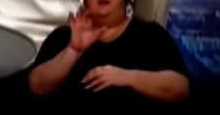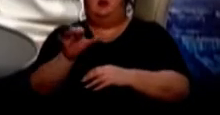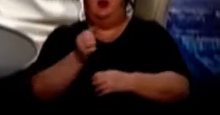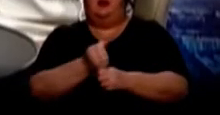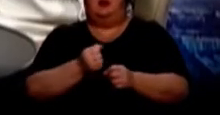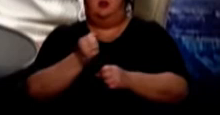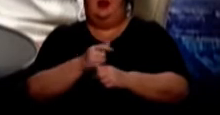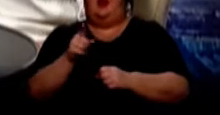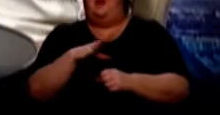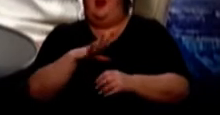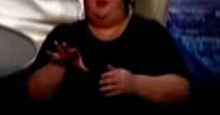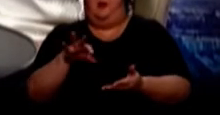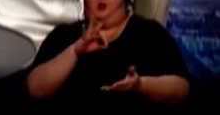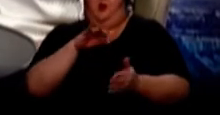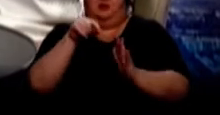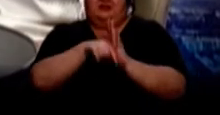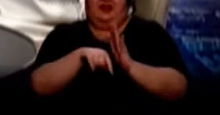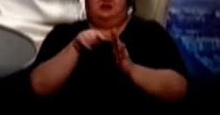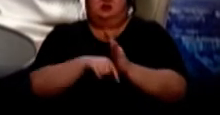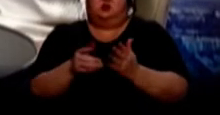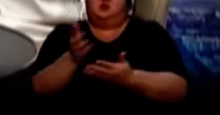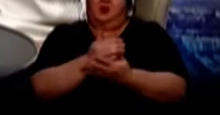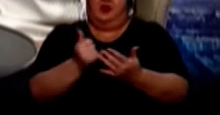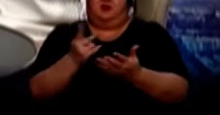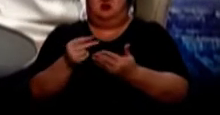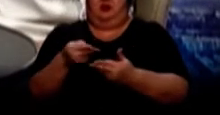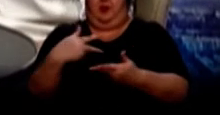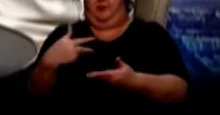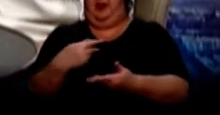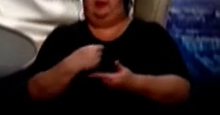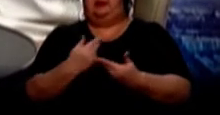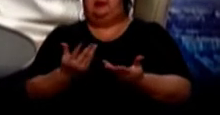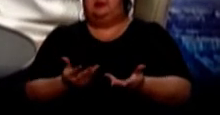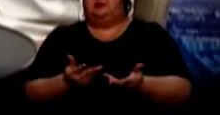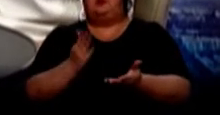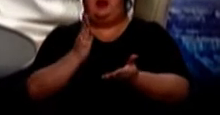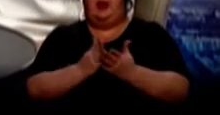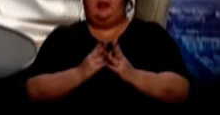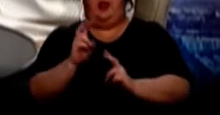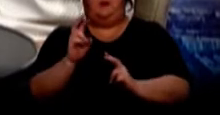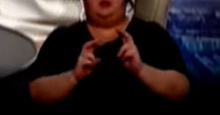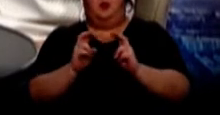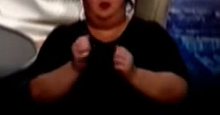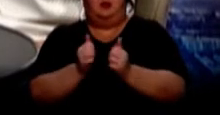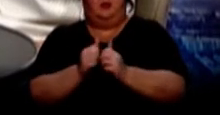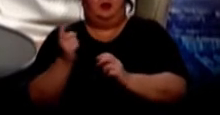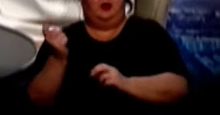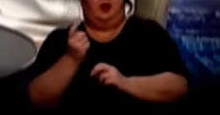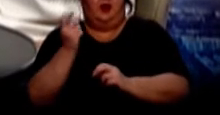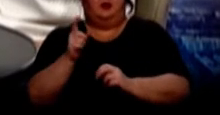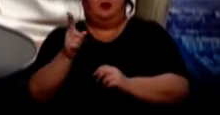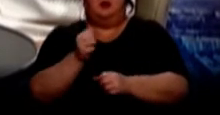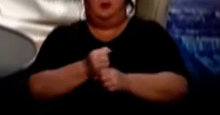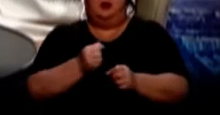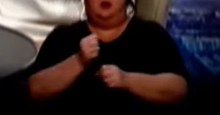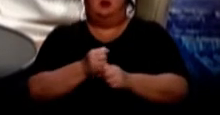їм би не було сенсу збирати ще й платити нам гроші з вами за цю вторсировину. Є переробні підприємства під Харковом, наприклад, там